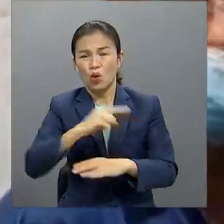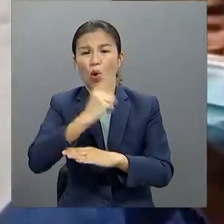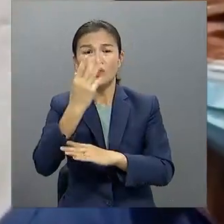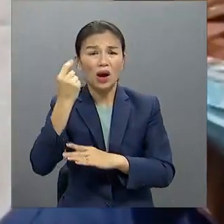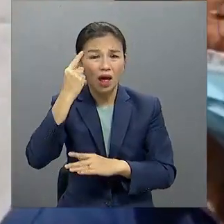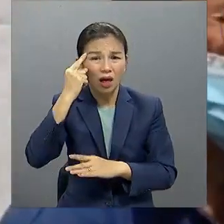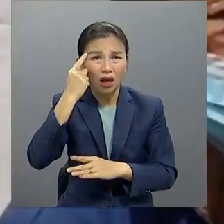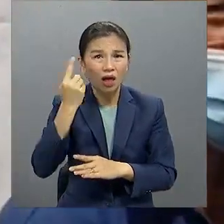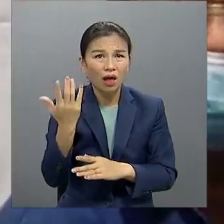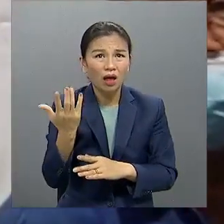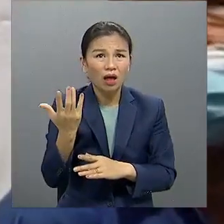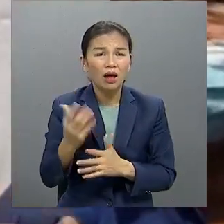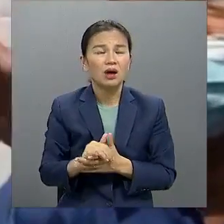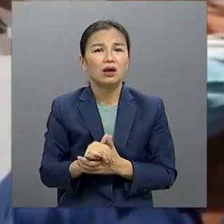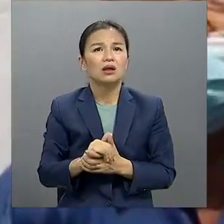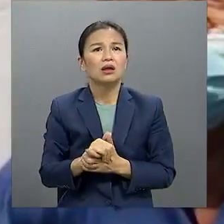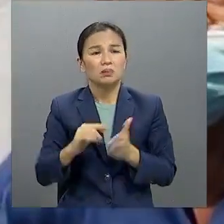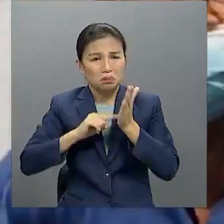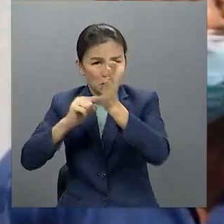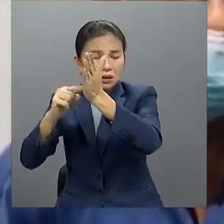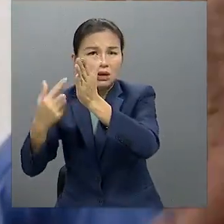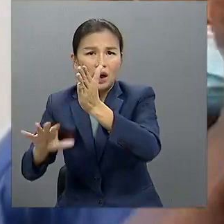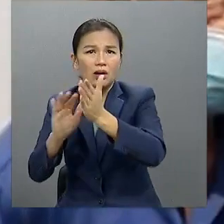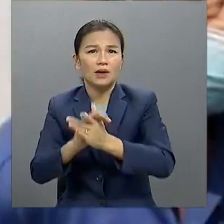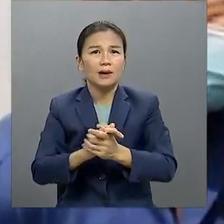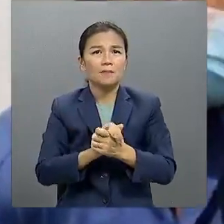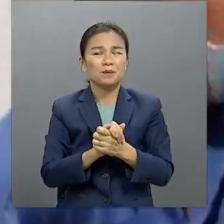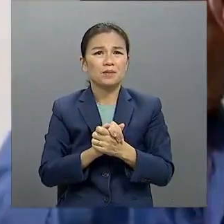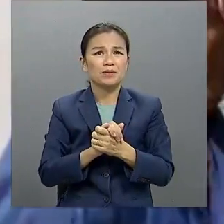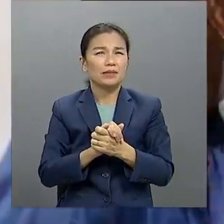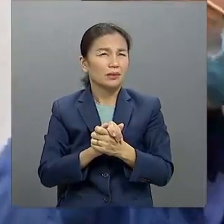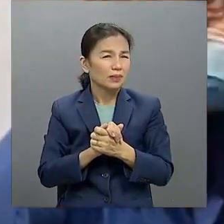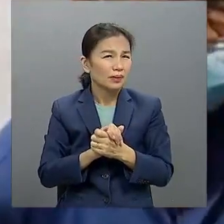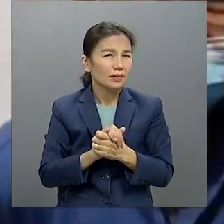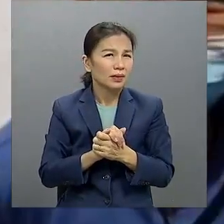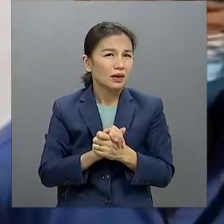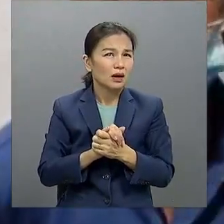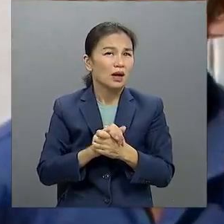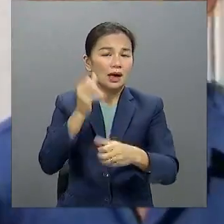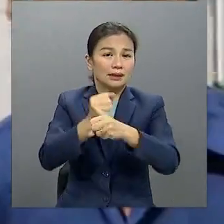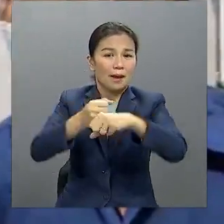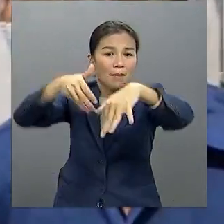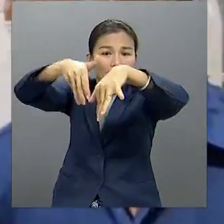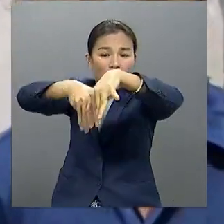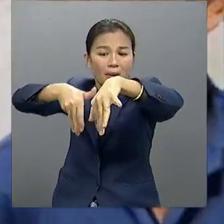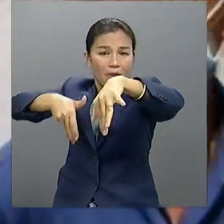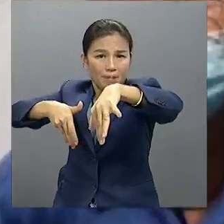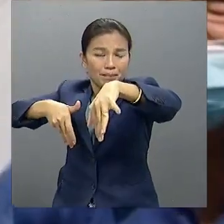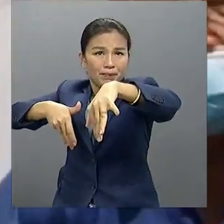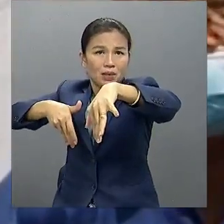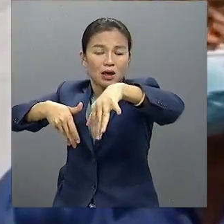ดือนกว่าแล้วฮะก็มาจัดจะเอาลงขนบก็ชาวบ้านก็ดีใจแต่พอลงขนบเสร็